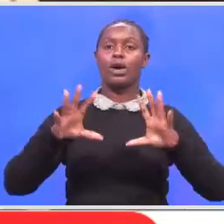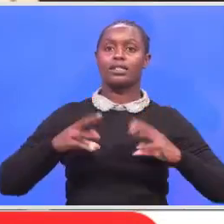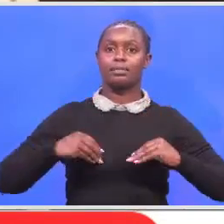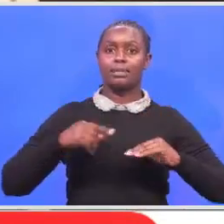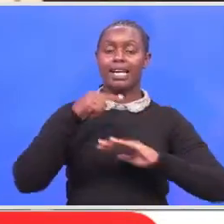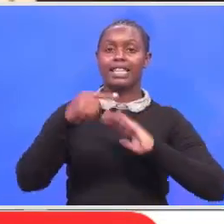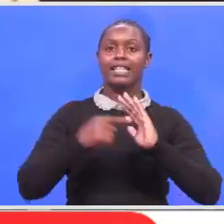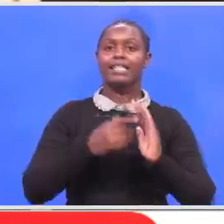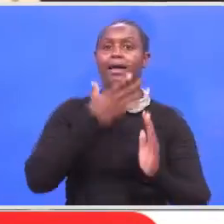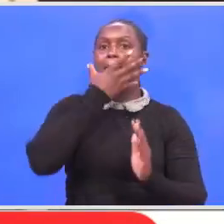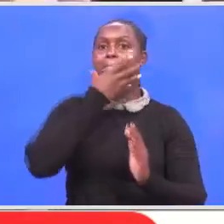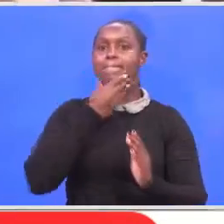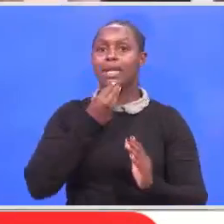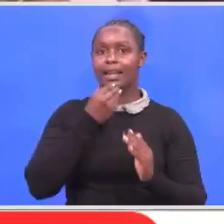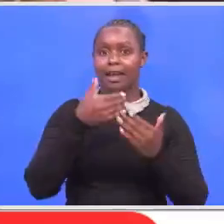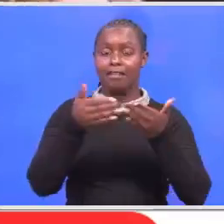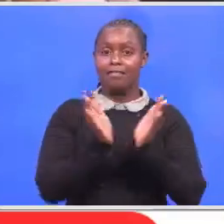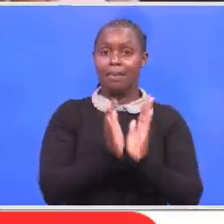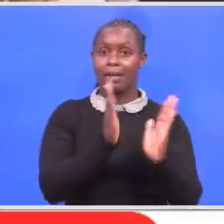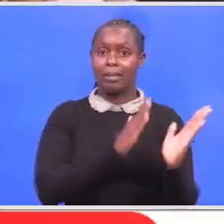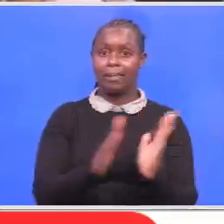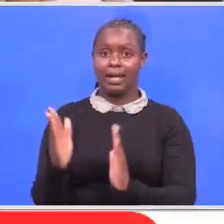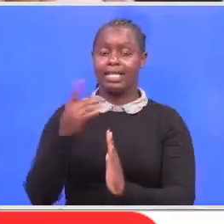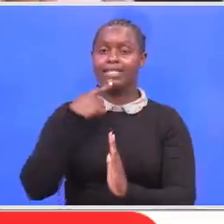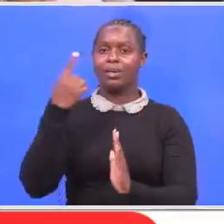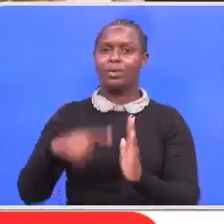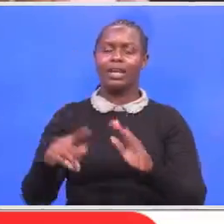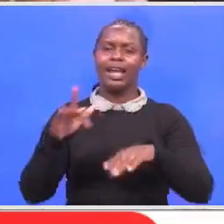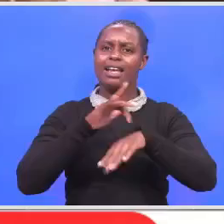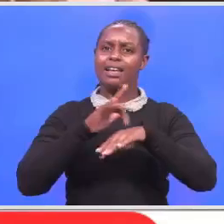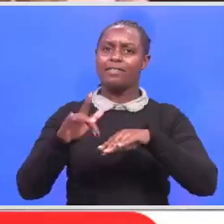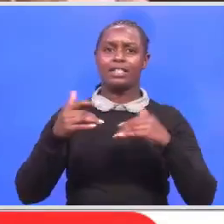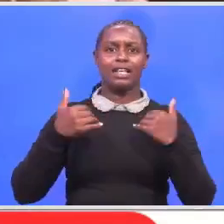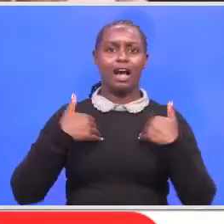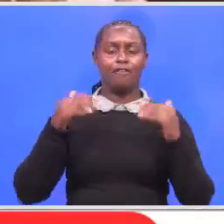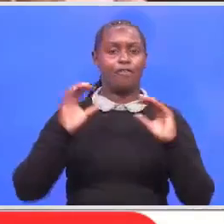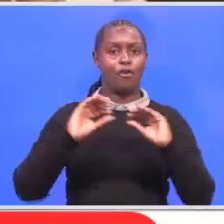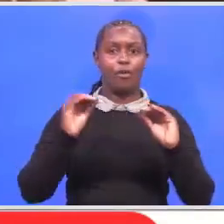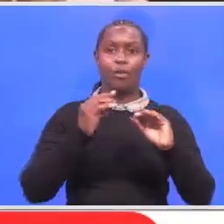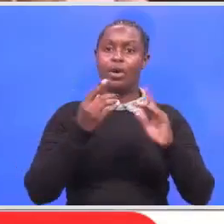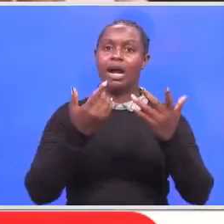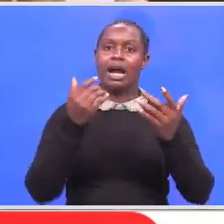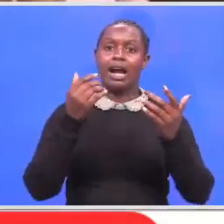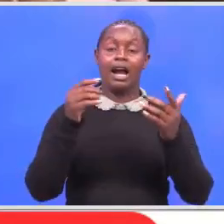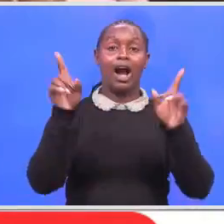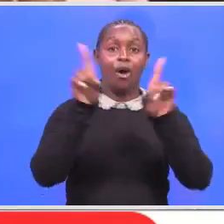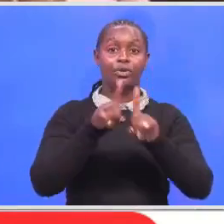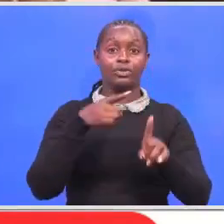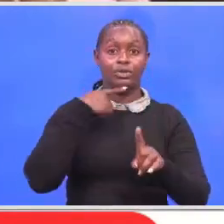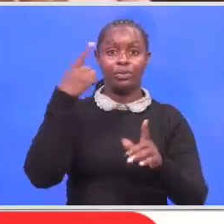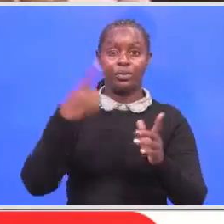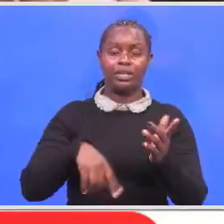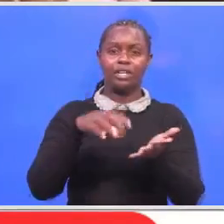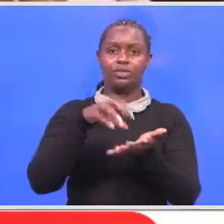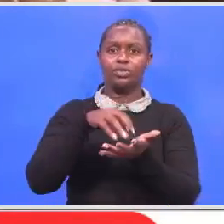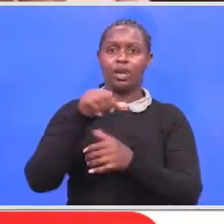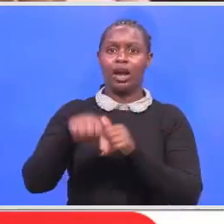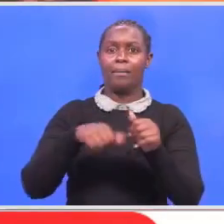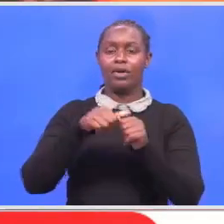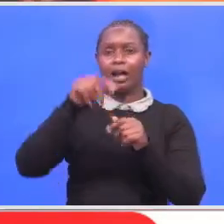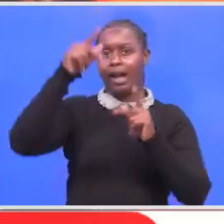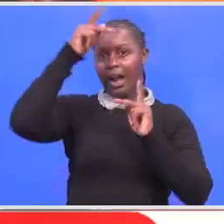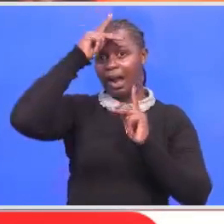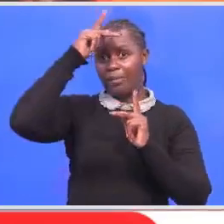huo, akitaja kuwa hauna madhara yoyote kuhusiana na masuala ya ngono, akitupilia mbali tukio la kaunti ya